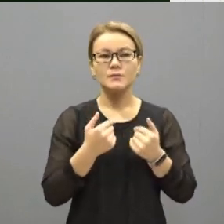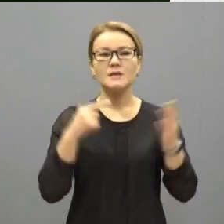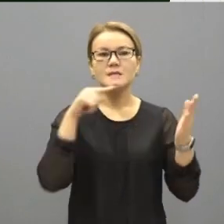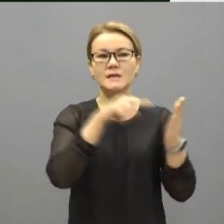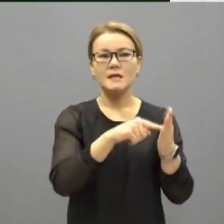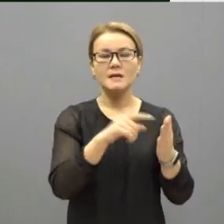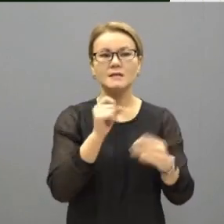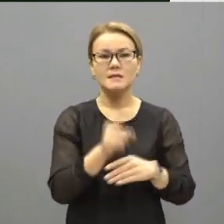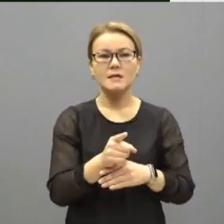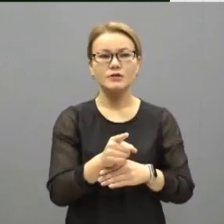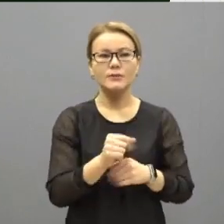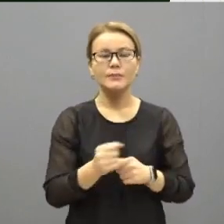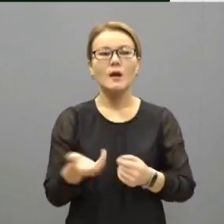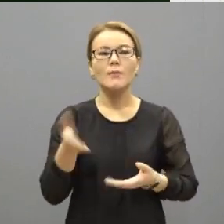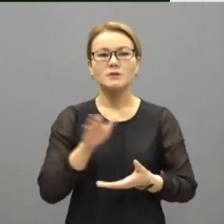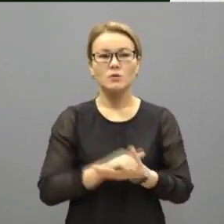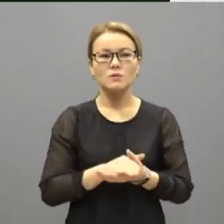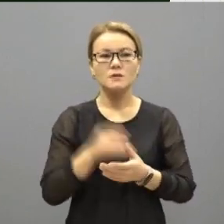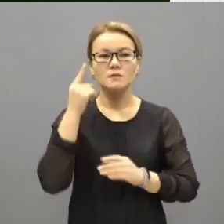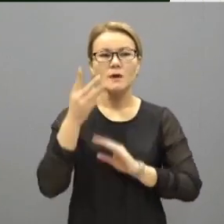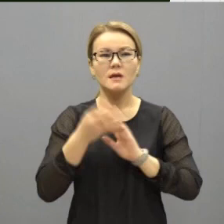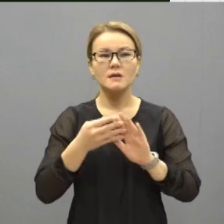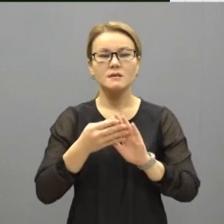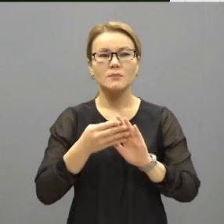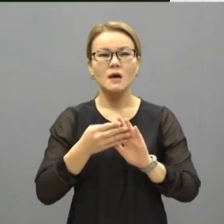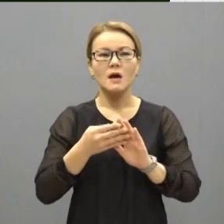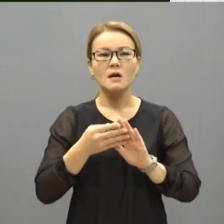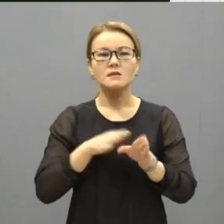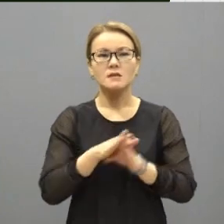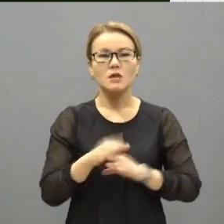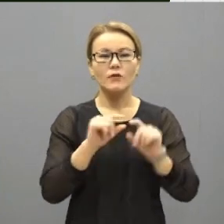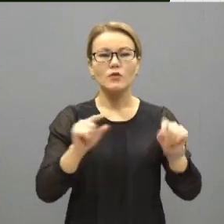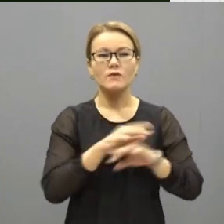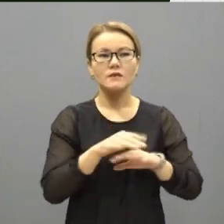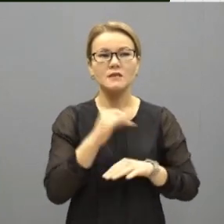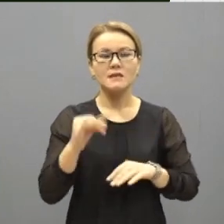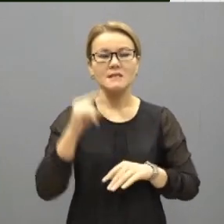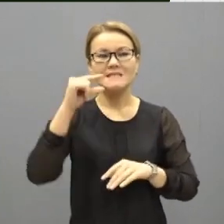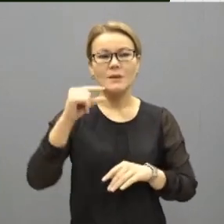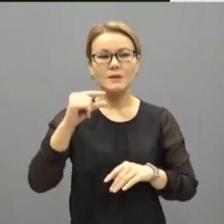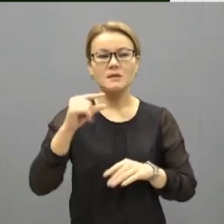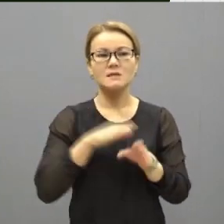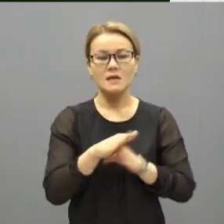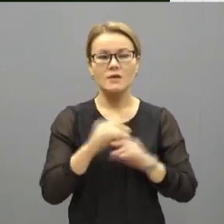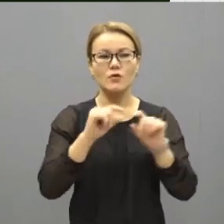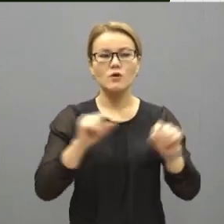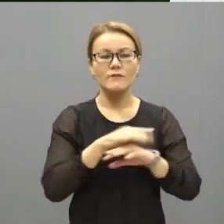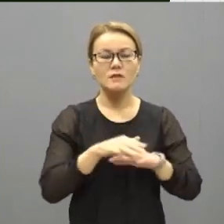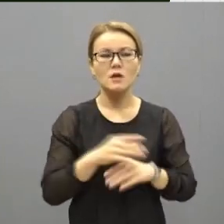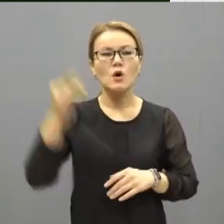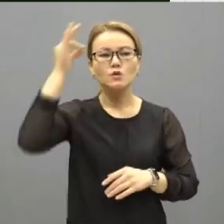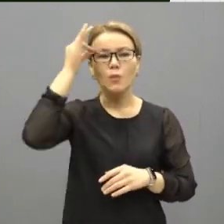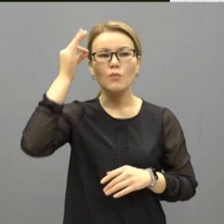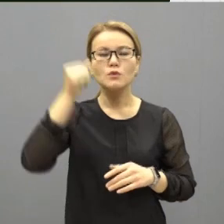как познакомимся с понятием целого уравнения и степени целого уравнения, вспомним способы решения